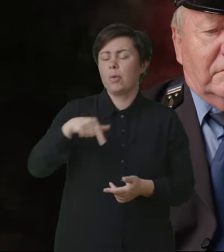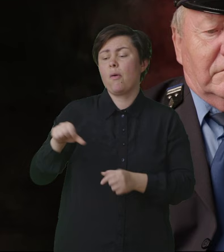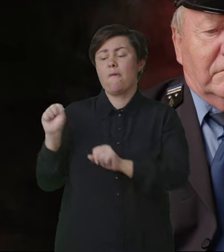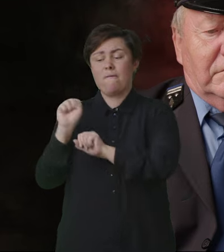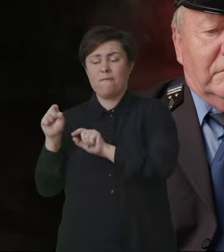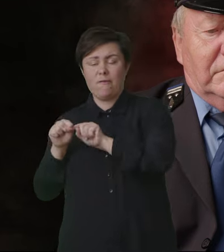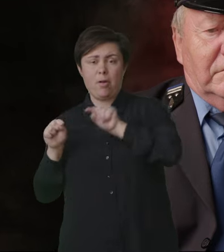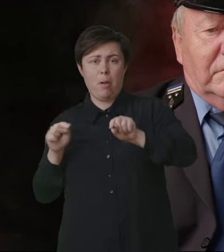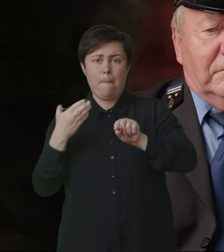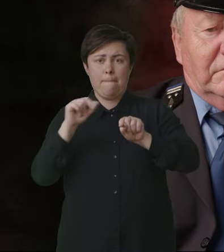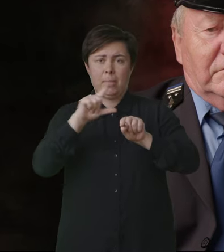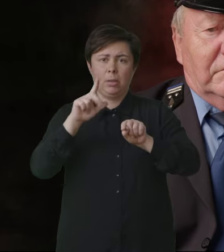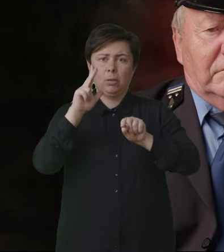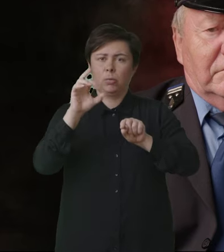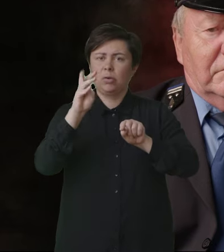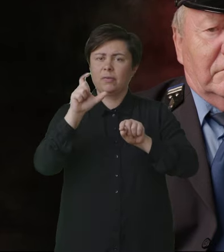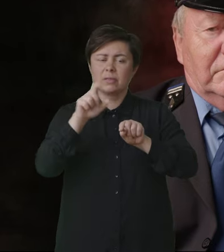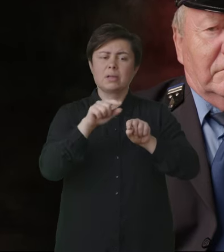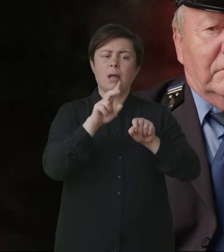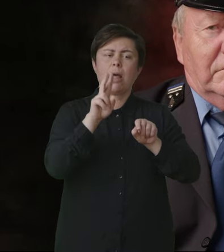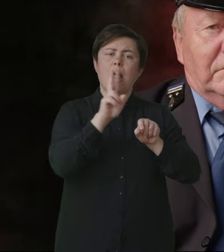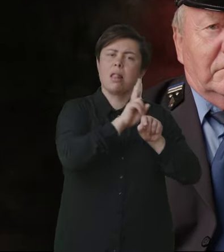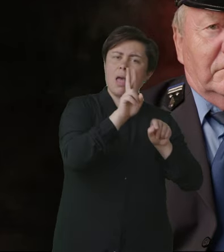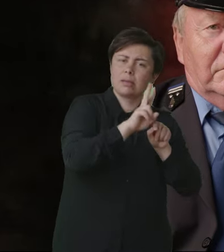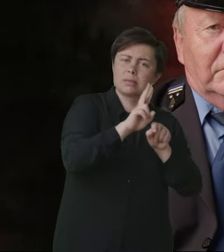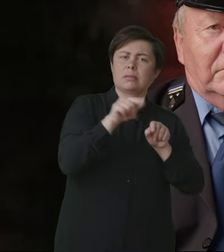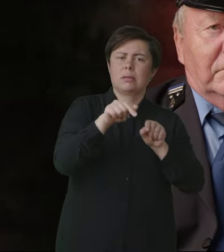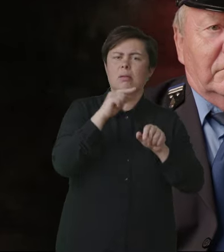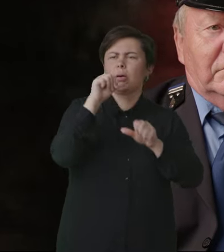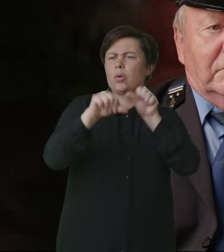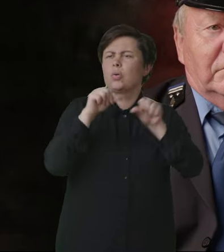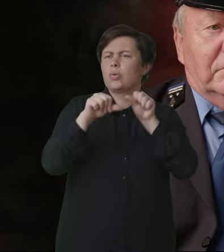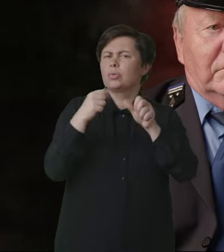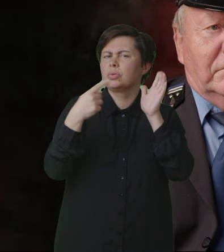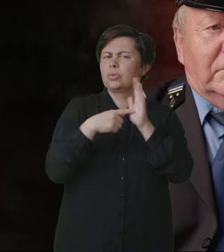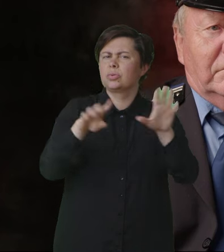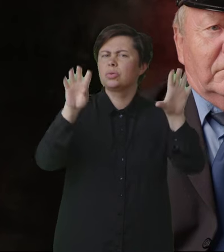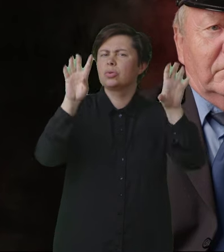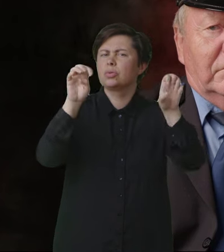Wrocław, Miłkowice, Legnica, Miłkowice, w roku